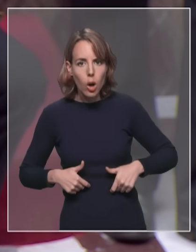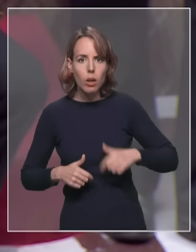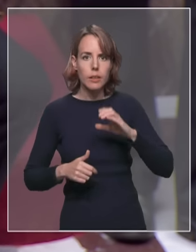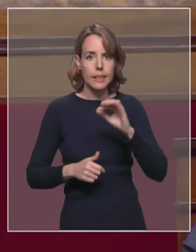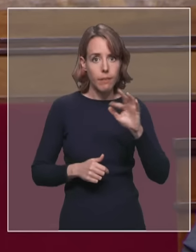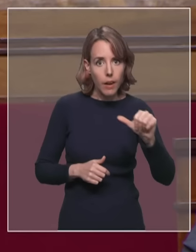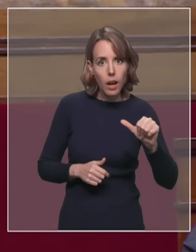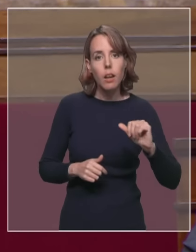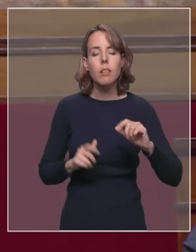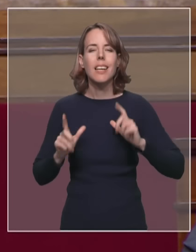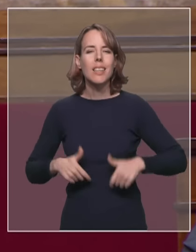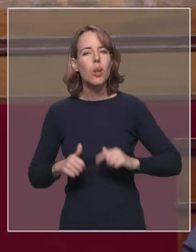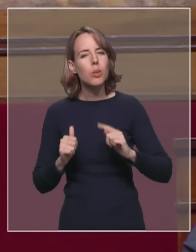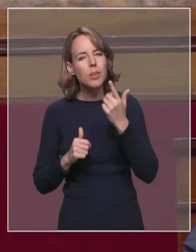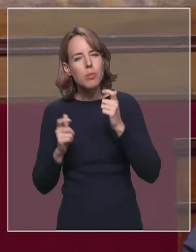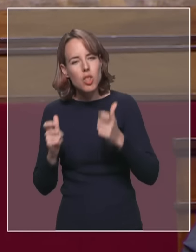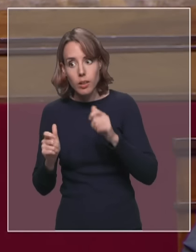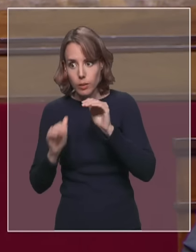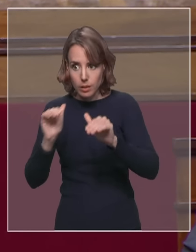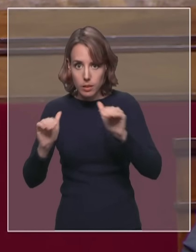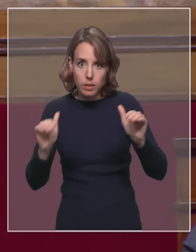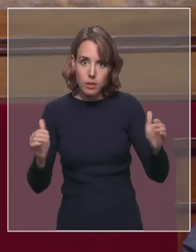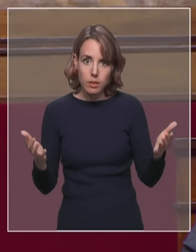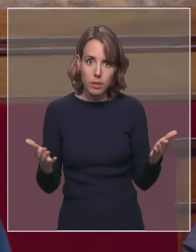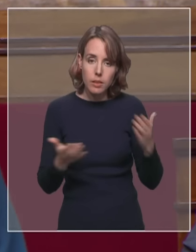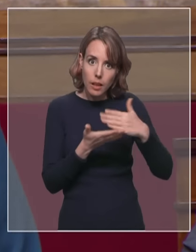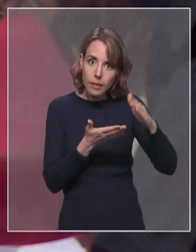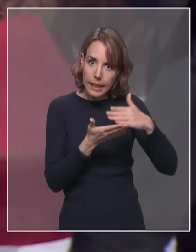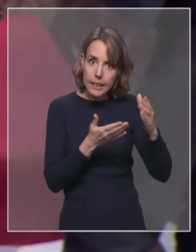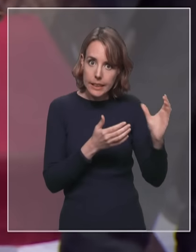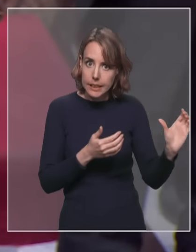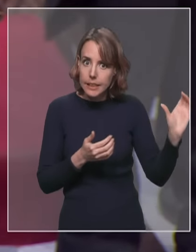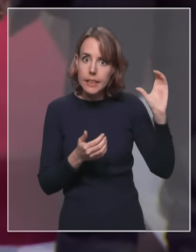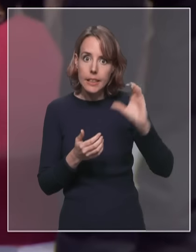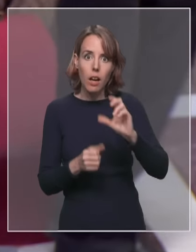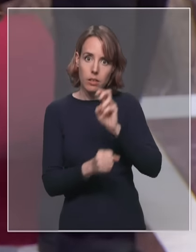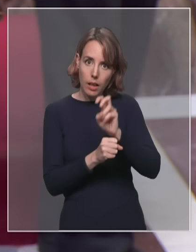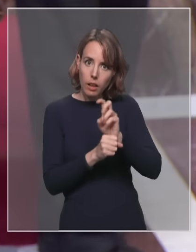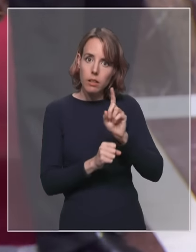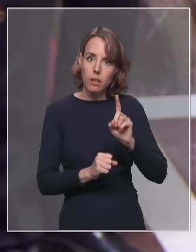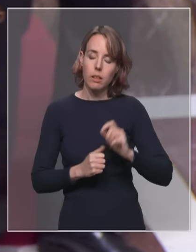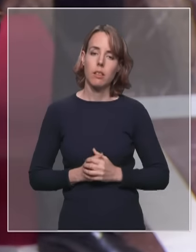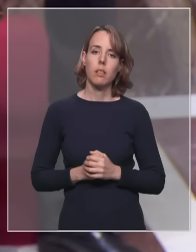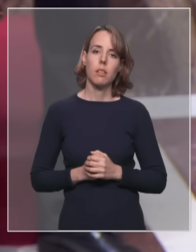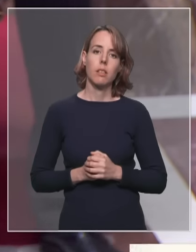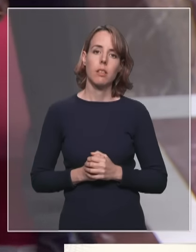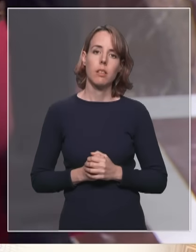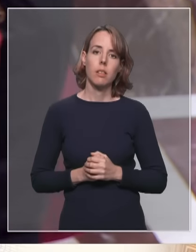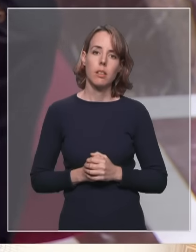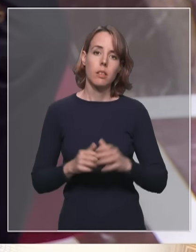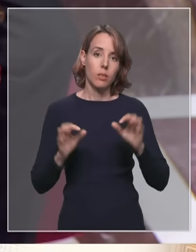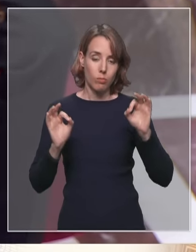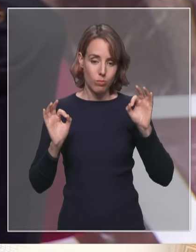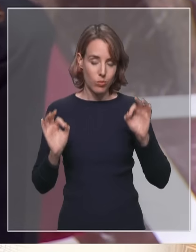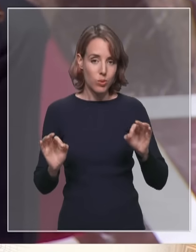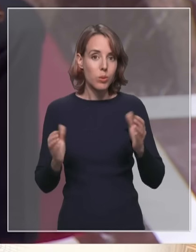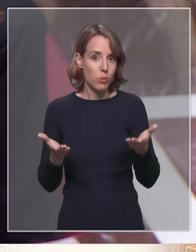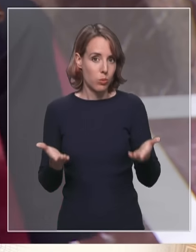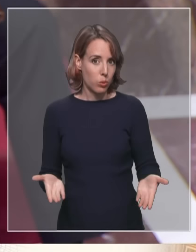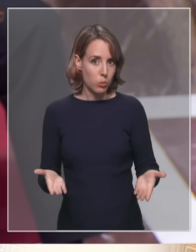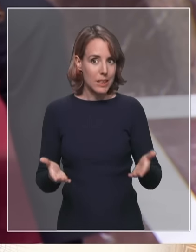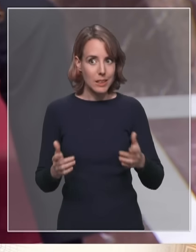deuxième chance, les EPID, sur lesquelles les crédits seront aujourd'hui maintenus. Et donc, il y a effectivement une demande aujourd'hui